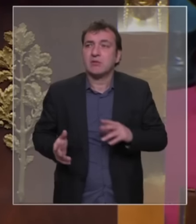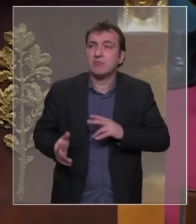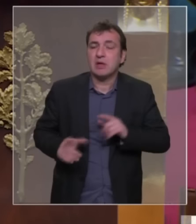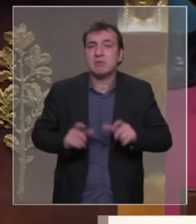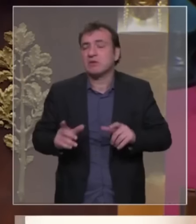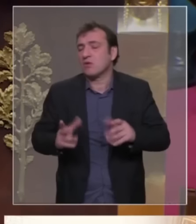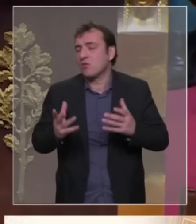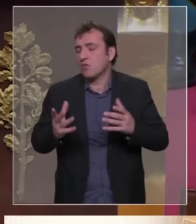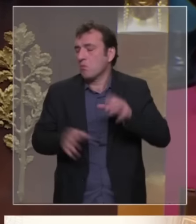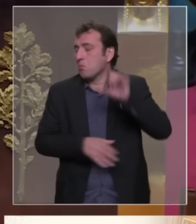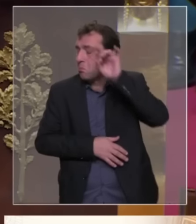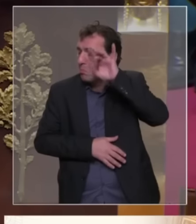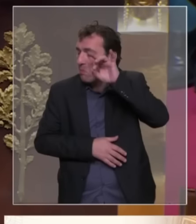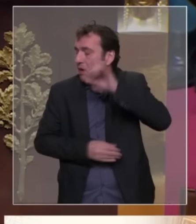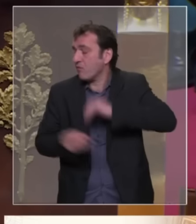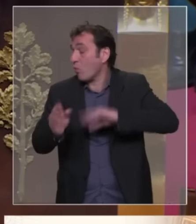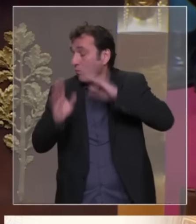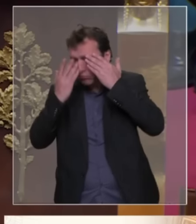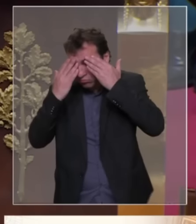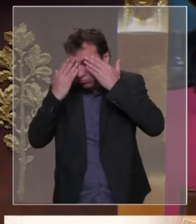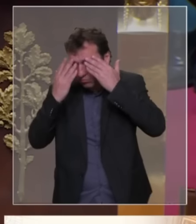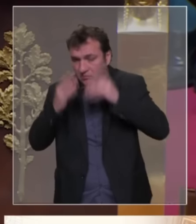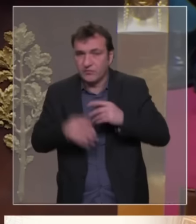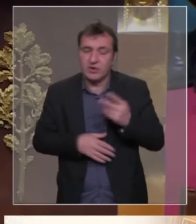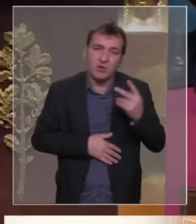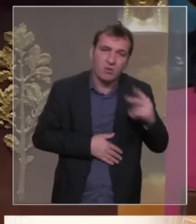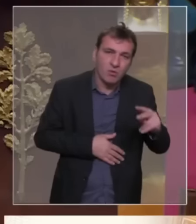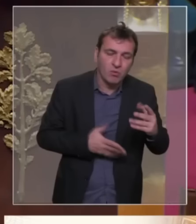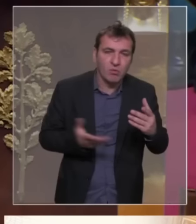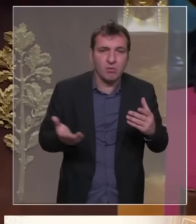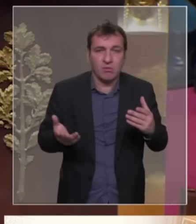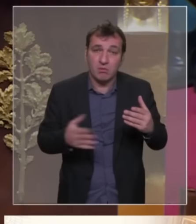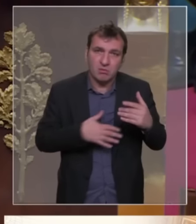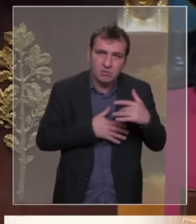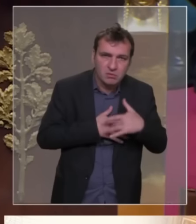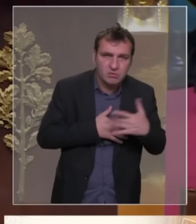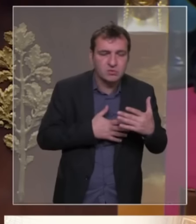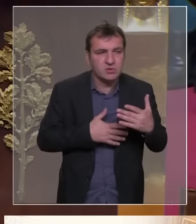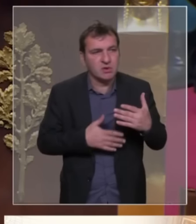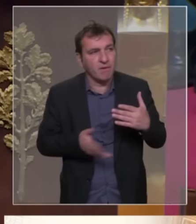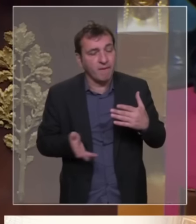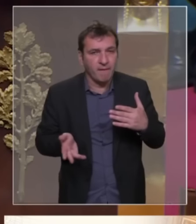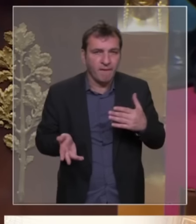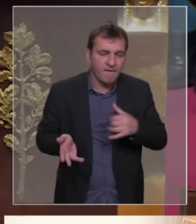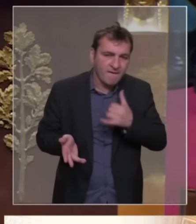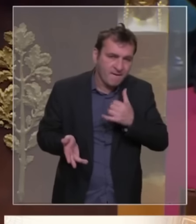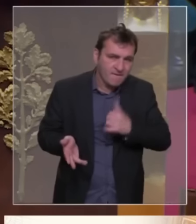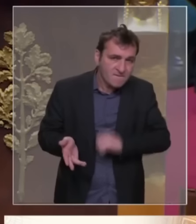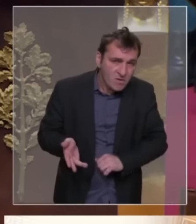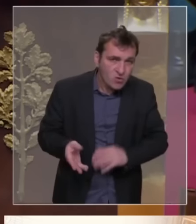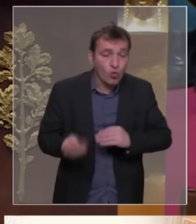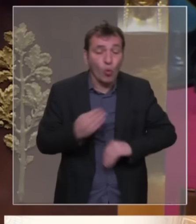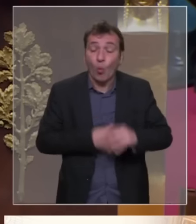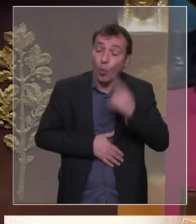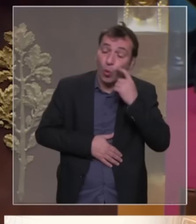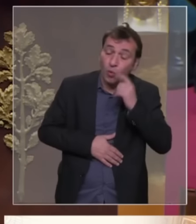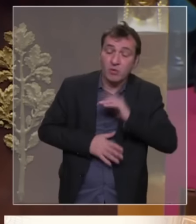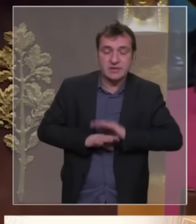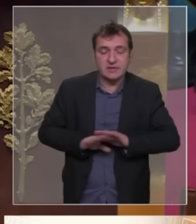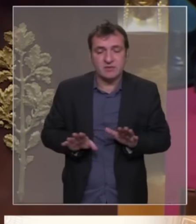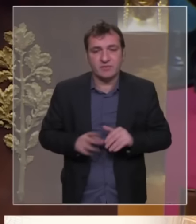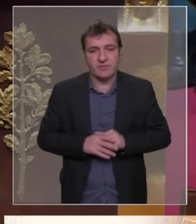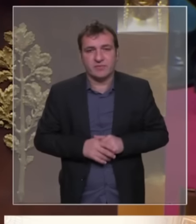nier ou les ignorer. D'autres les subissent ou se contentent de les commenter. Mais moi, je pense